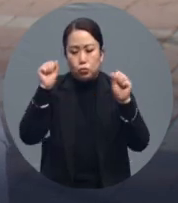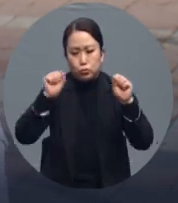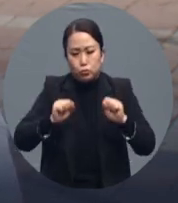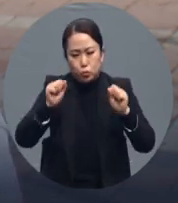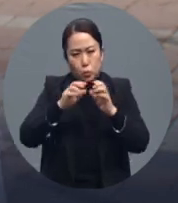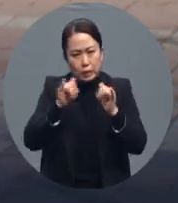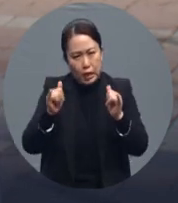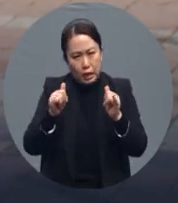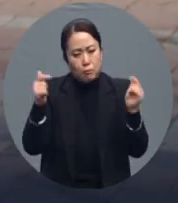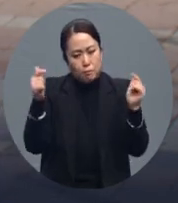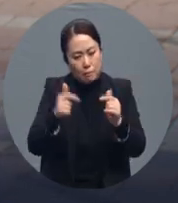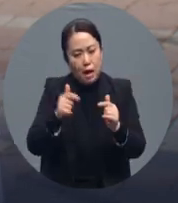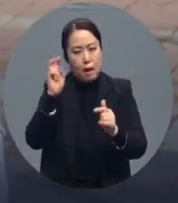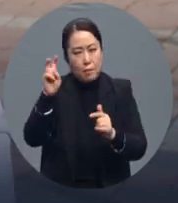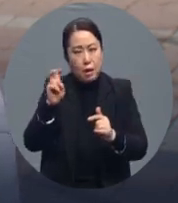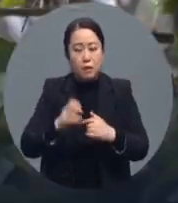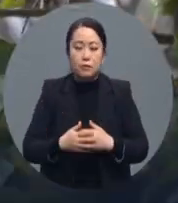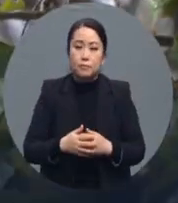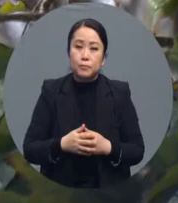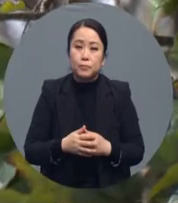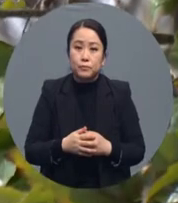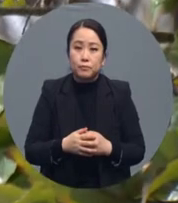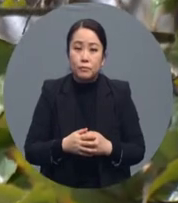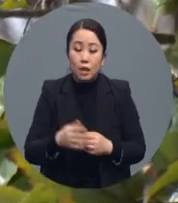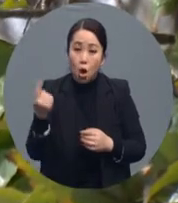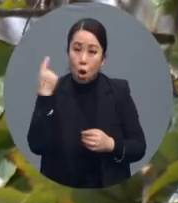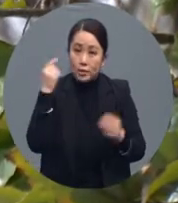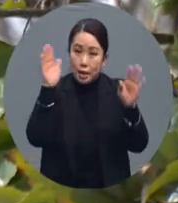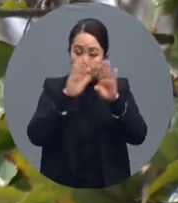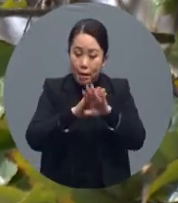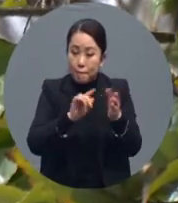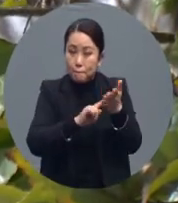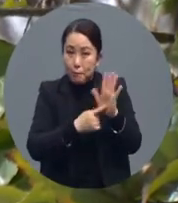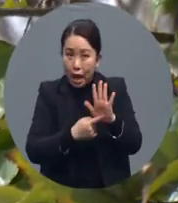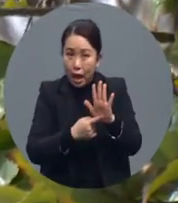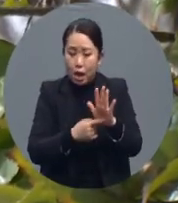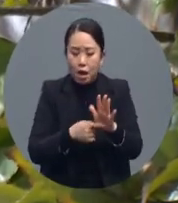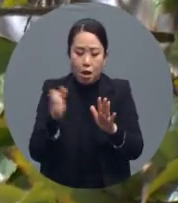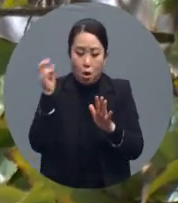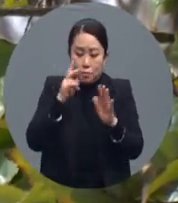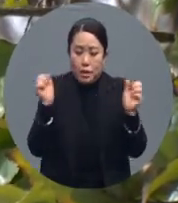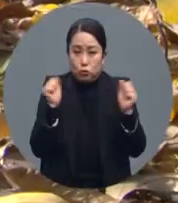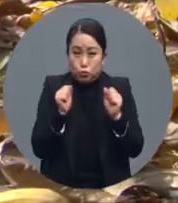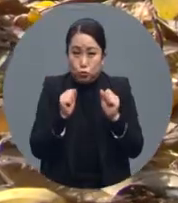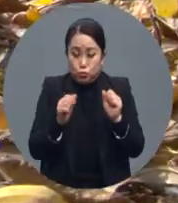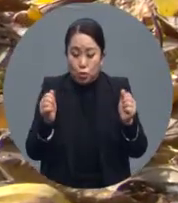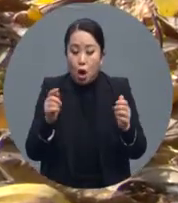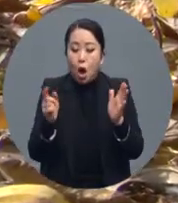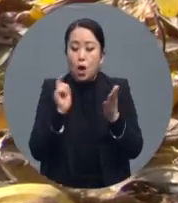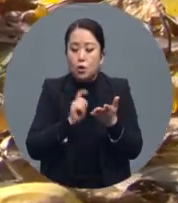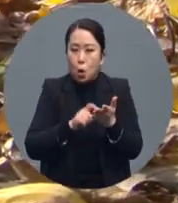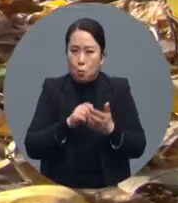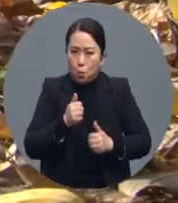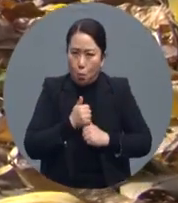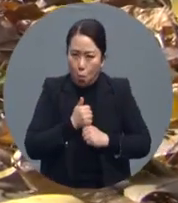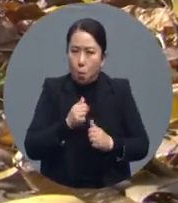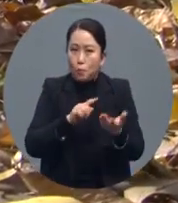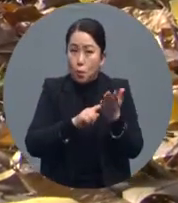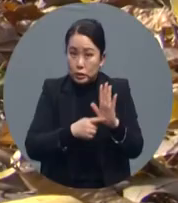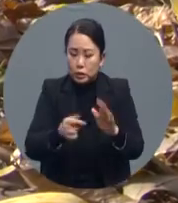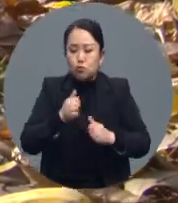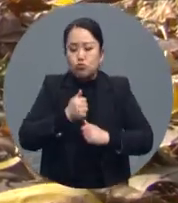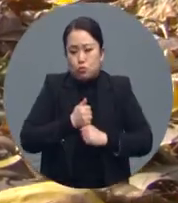운동하는 사람 좀 줄어들 것 같아요. 추워서. 어젯밤 발효된 한파 경보는 오늘 오전 한파 주의보로